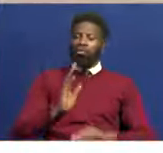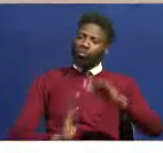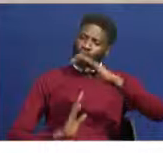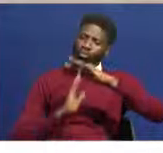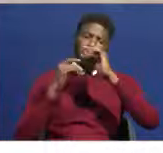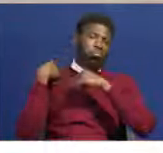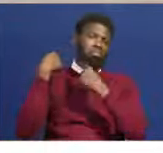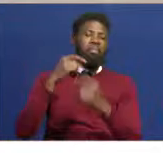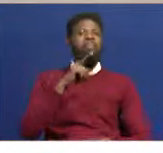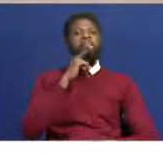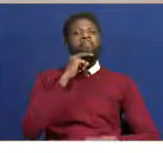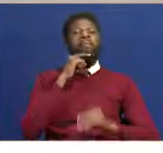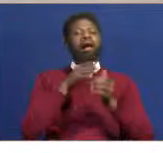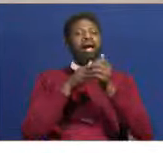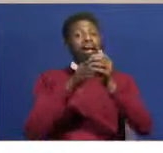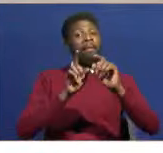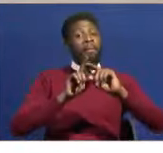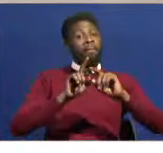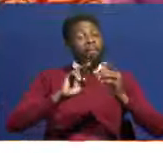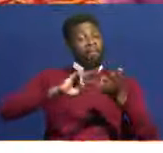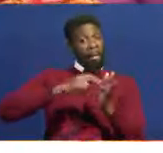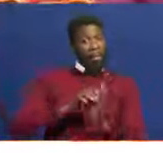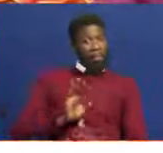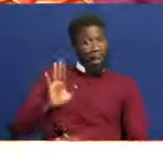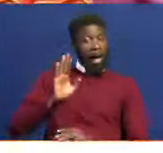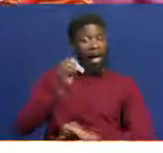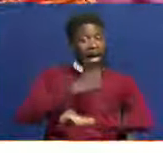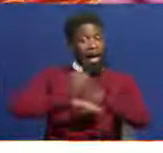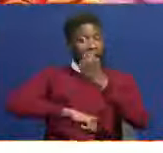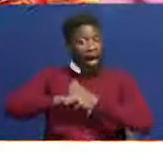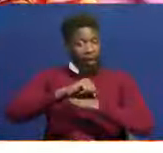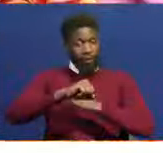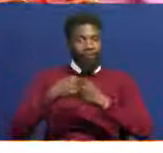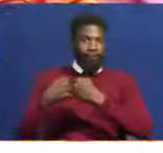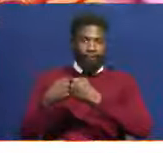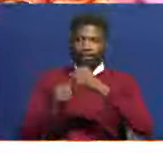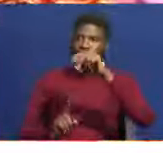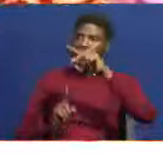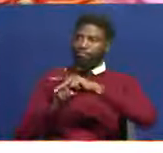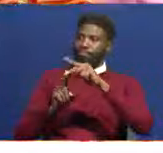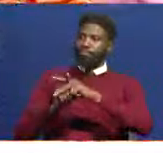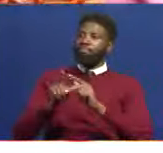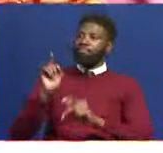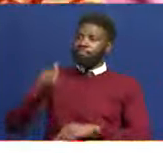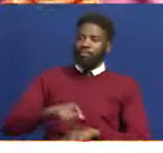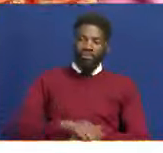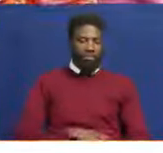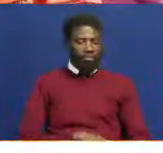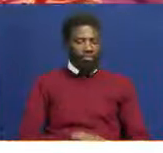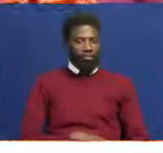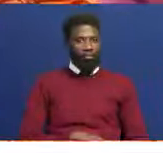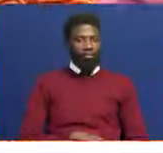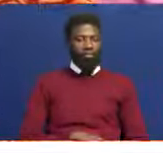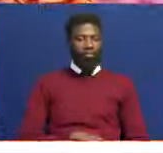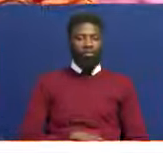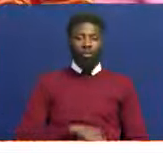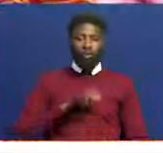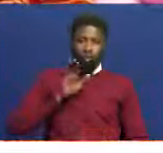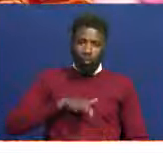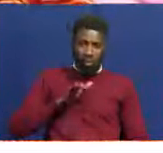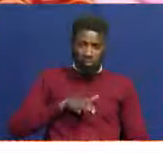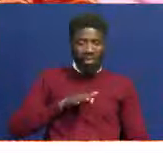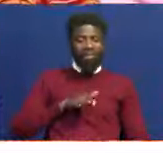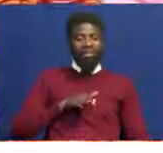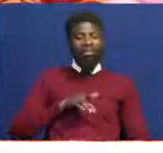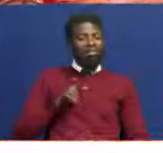there were bound to be some setbacks in this endeavor. Mama ndio mbele ya boma yote kwa